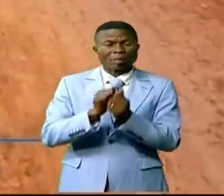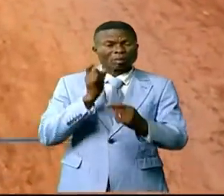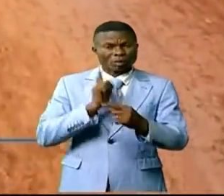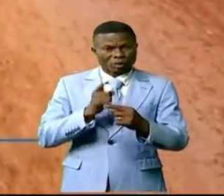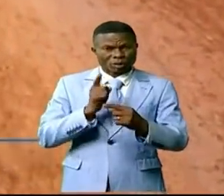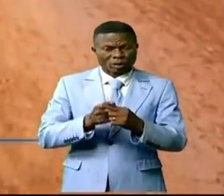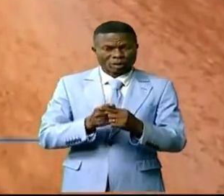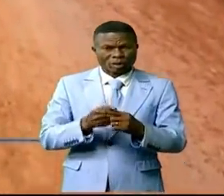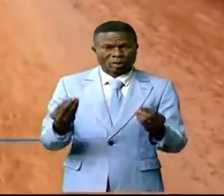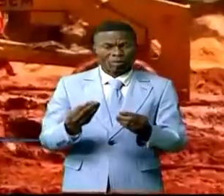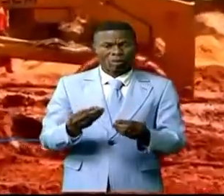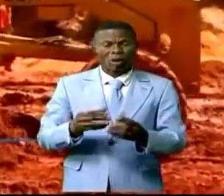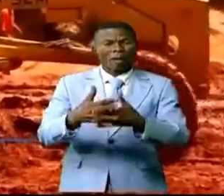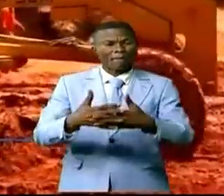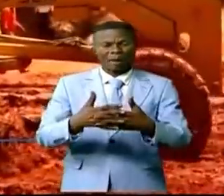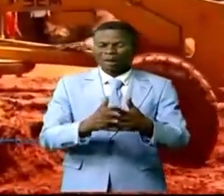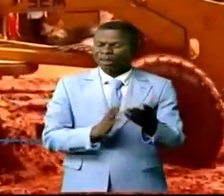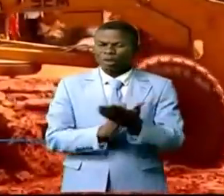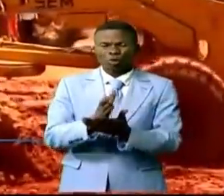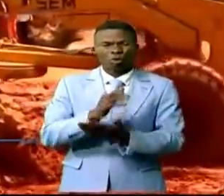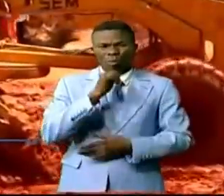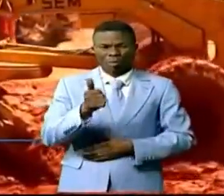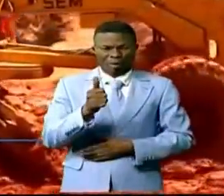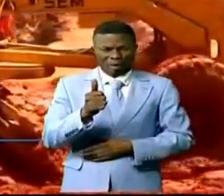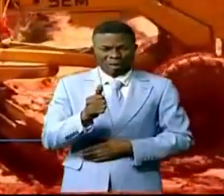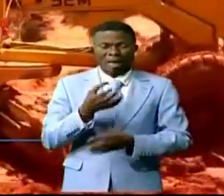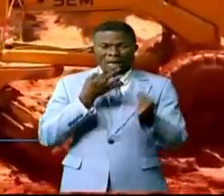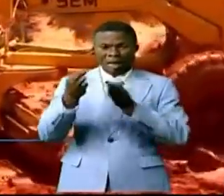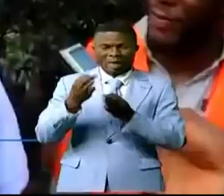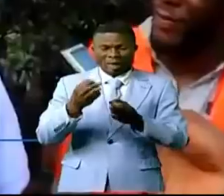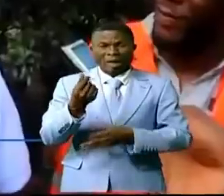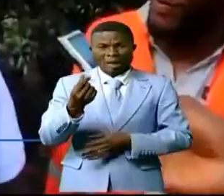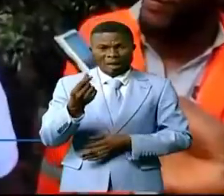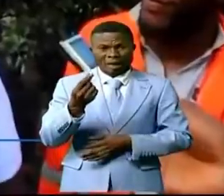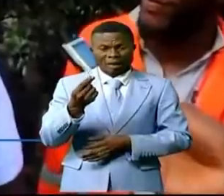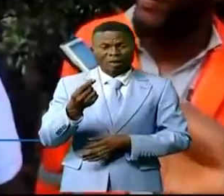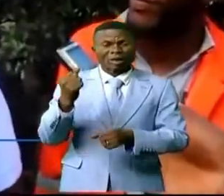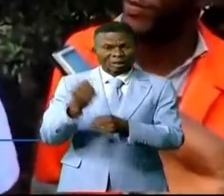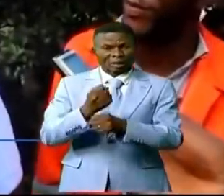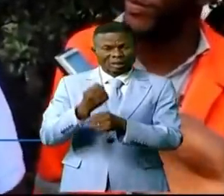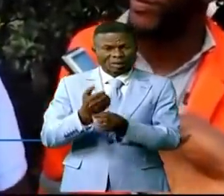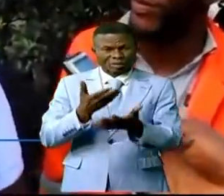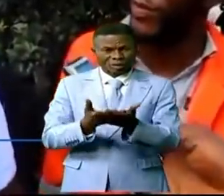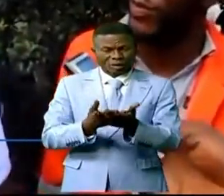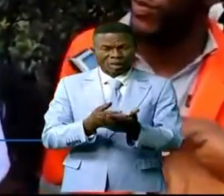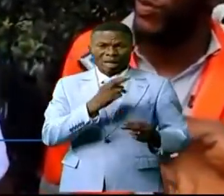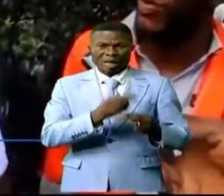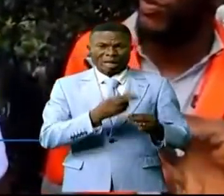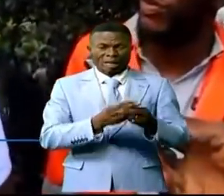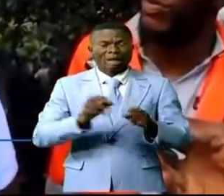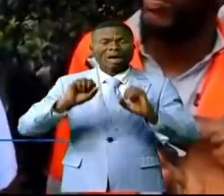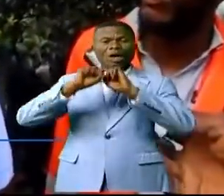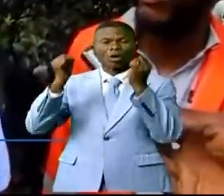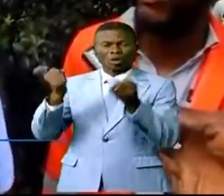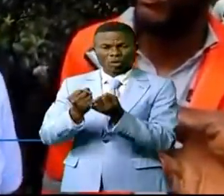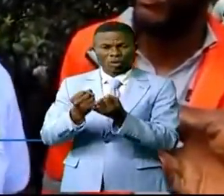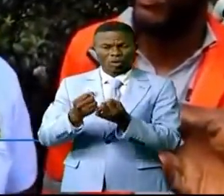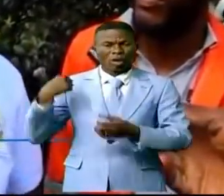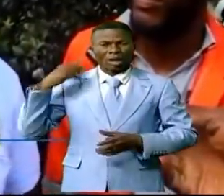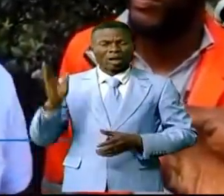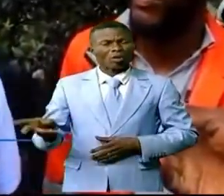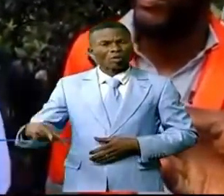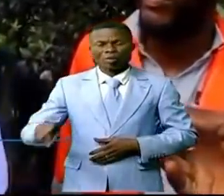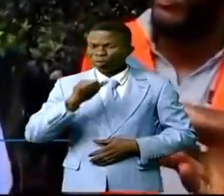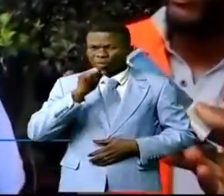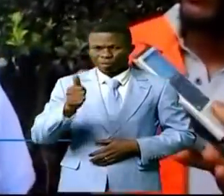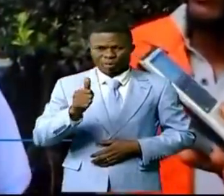au manque d'engins propres à l'Office des routes, tout en précisant que les fonds pour ces travaux sont gérés par l'Office des routes et non par le gouverneur de